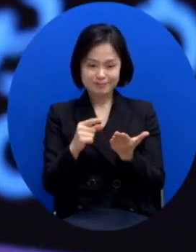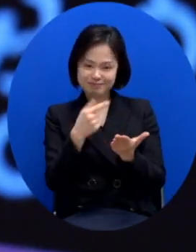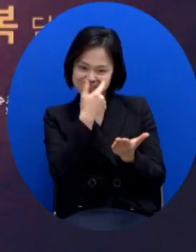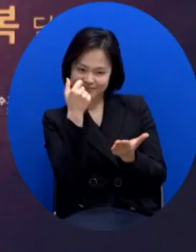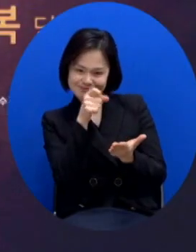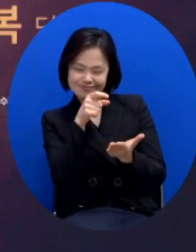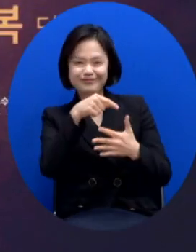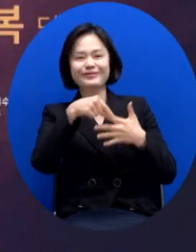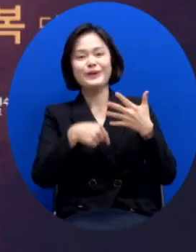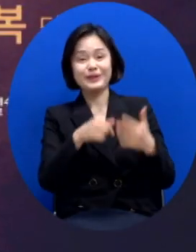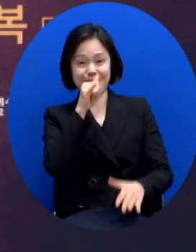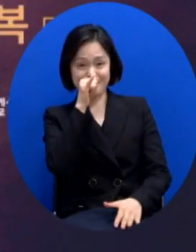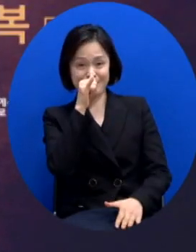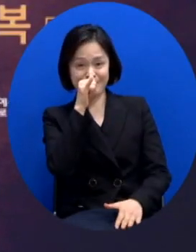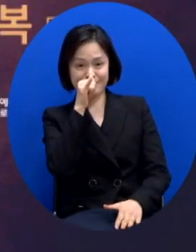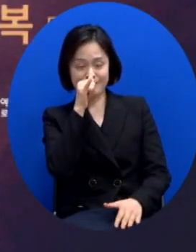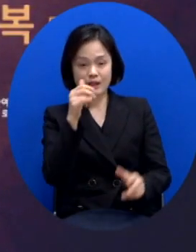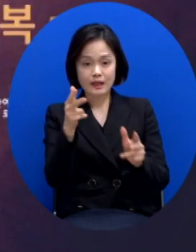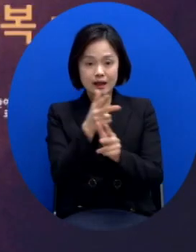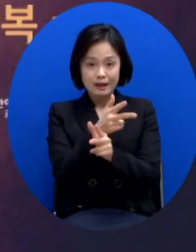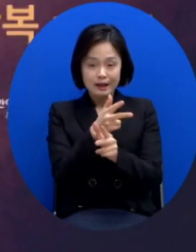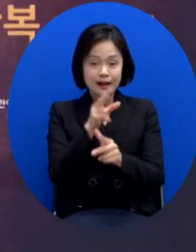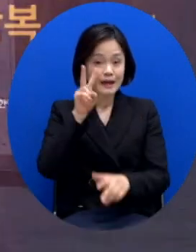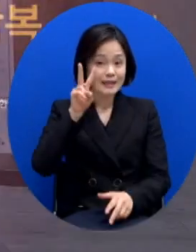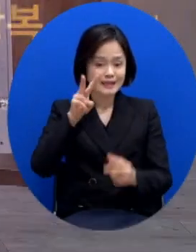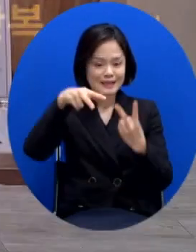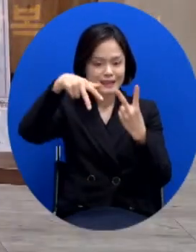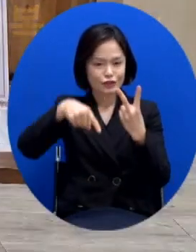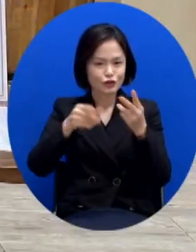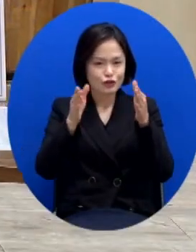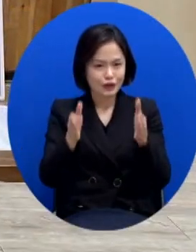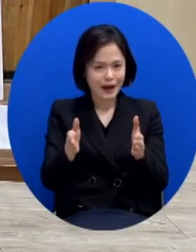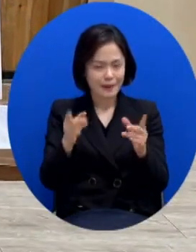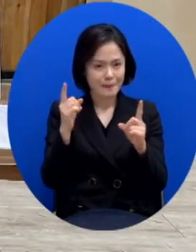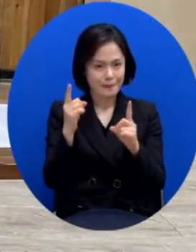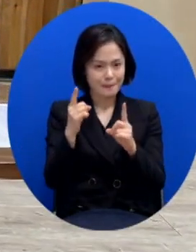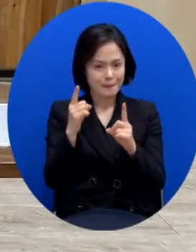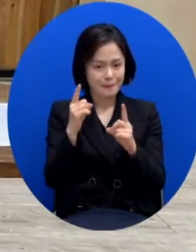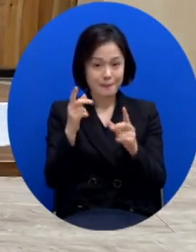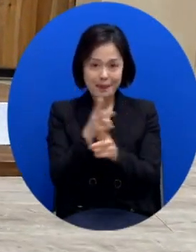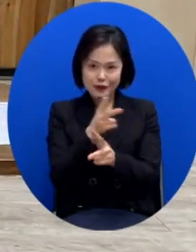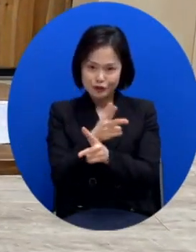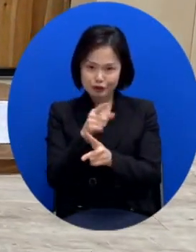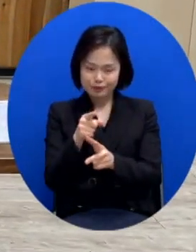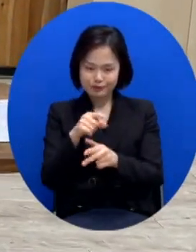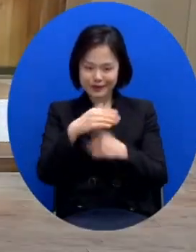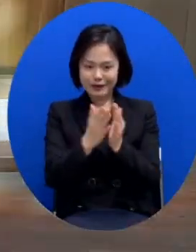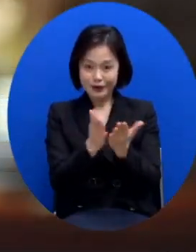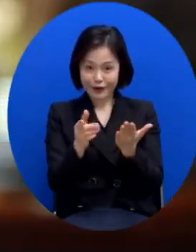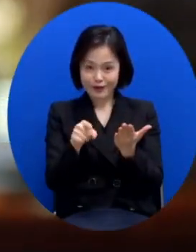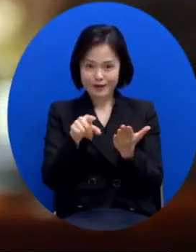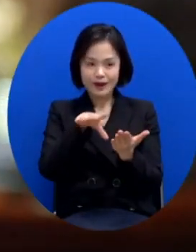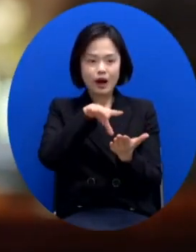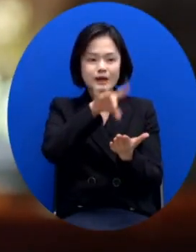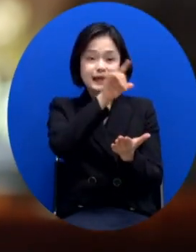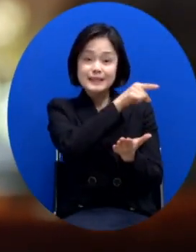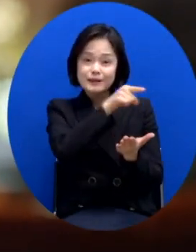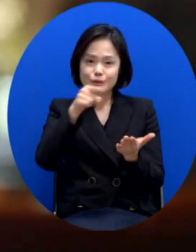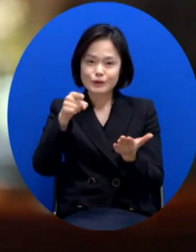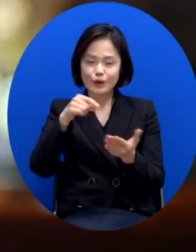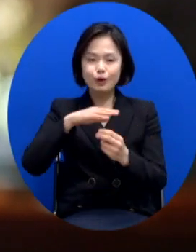2주간 매일 저녁 온라인으로 진행된 성경의 마스터는 교회가 제작해 배포한 교제를 따라 창세기부터 요한계시록까지